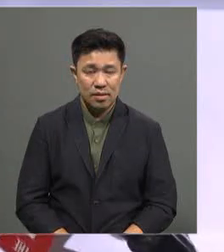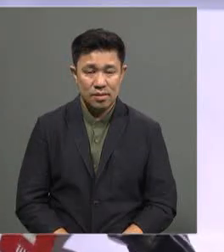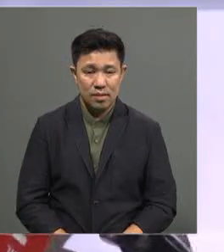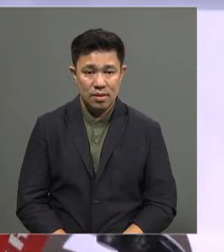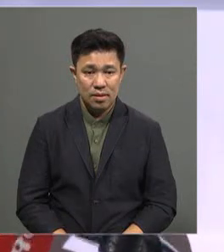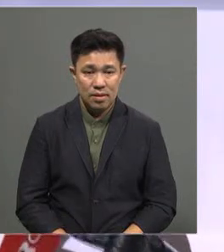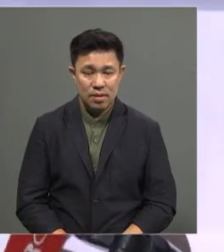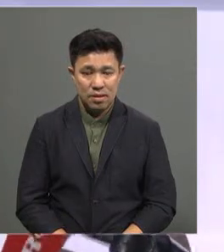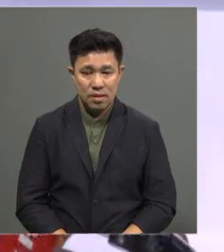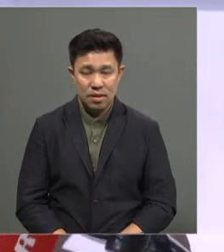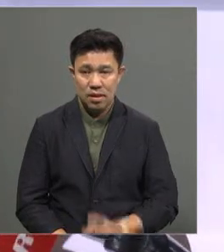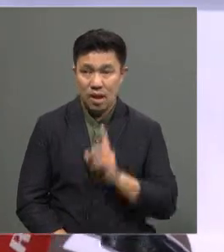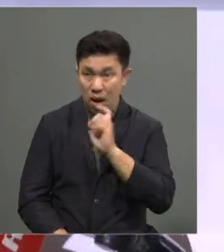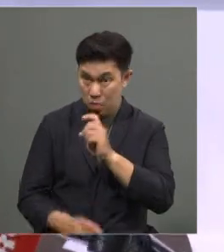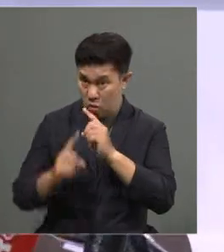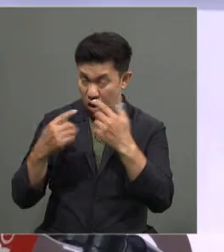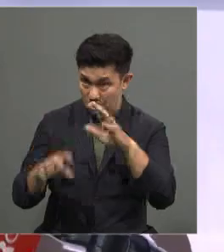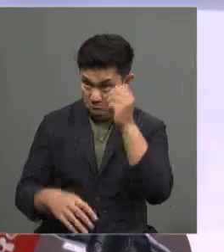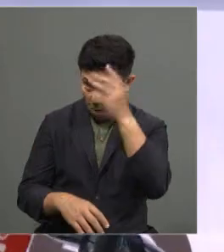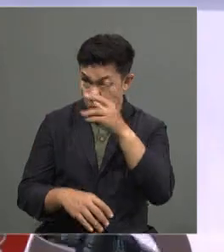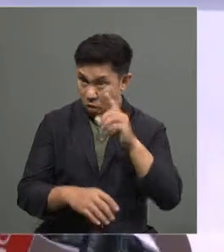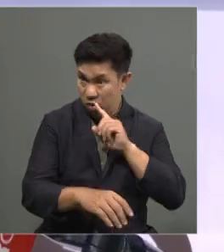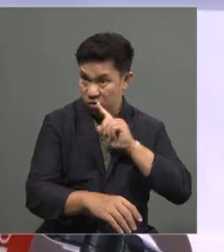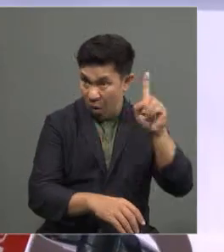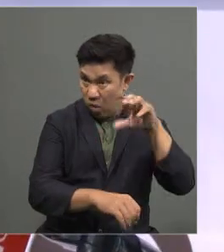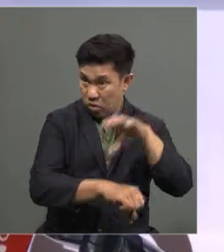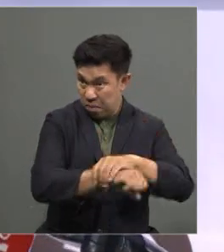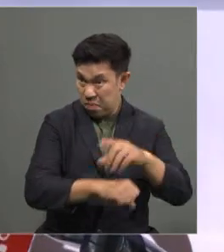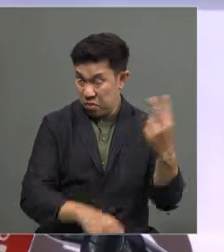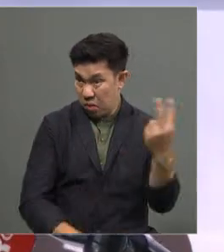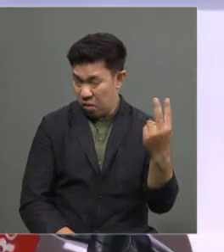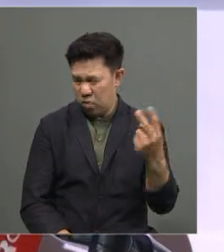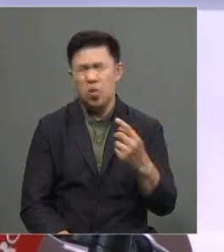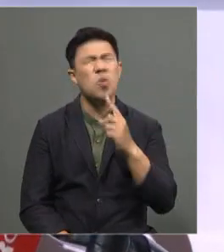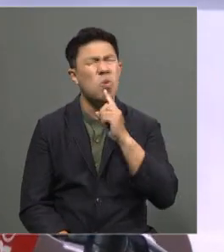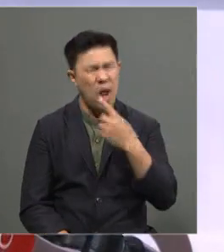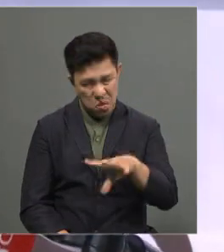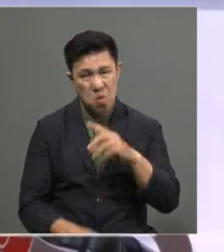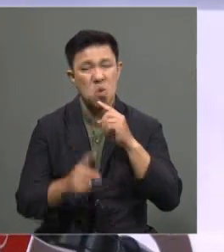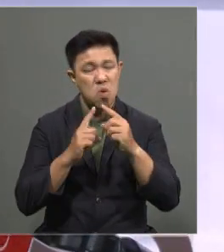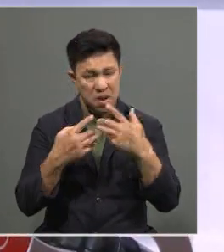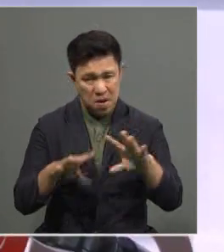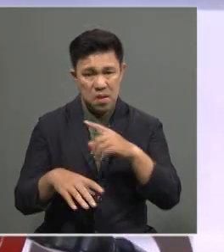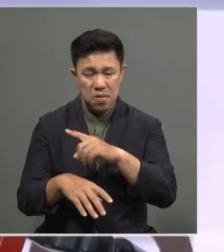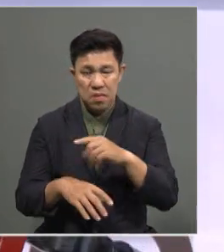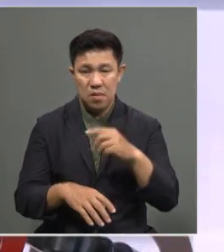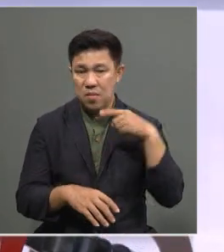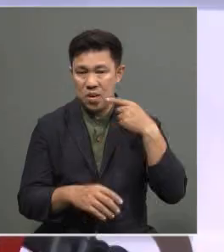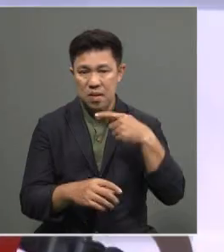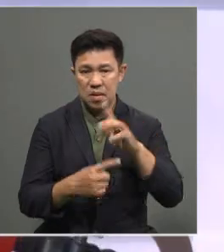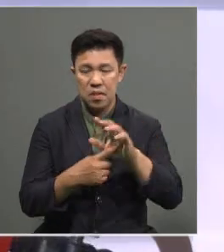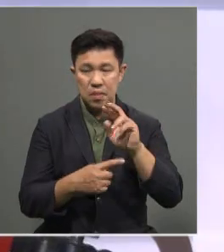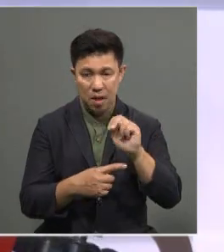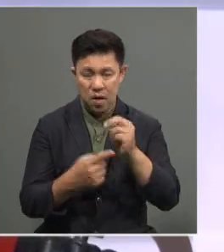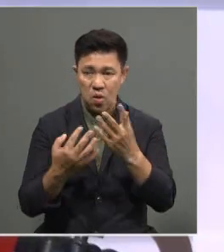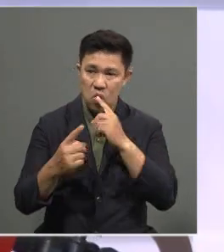ก็ได้คุยกับบอสพอลไหมคะว่าสรุปแล้วจะให้ดำเนินคดีพยายามช่อโกงไหม อ๋อคุยแล้วครับคุยแล้วครับทางฝั่งคุณปัน